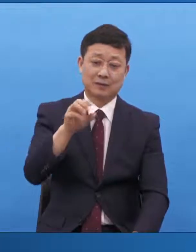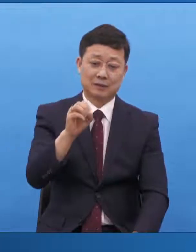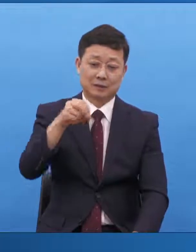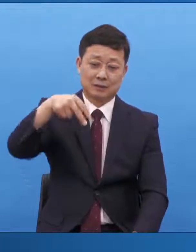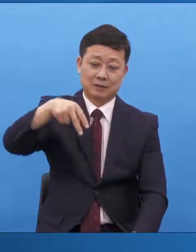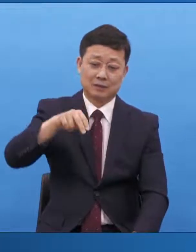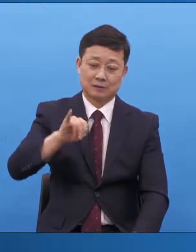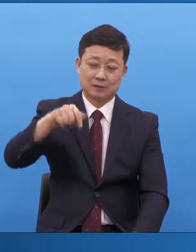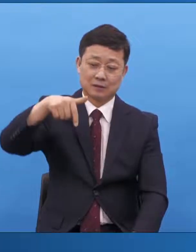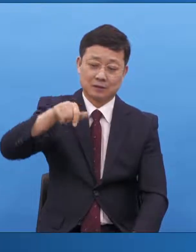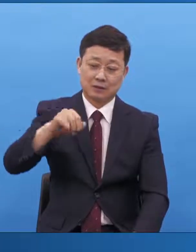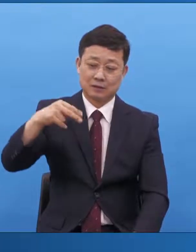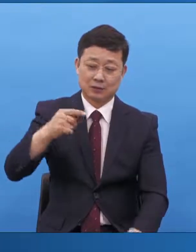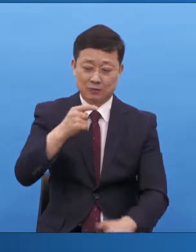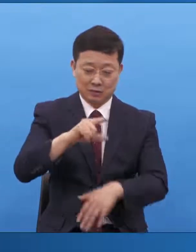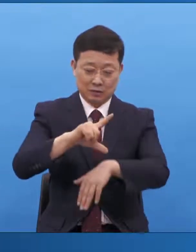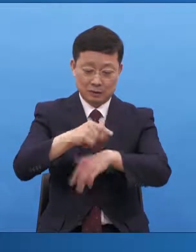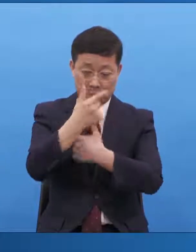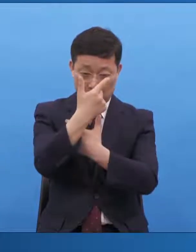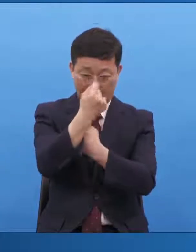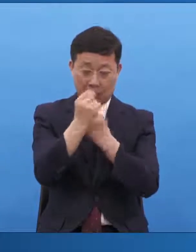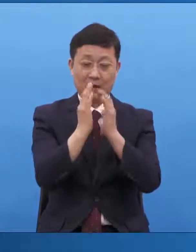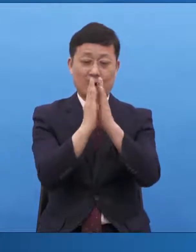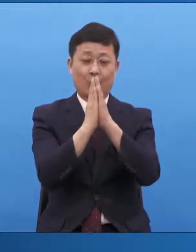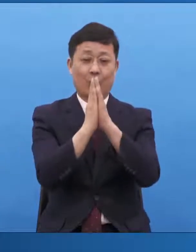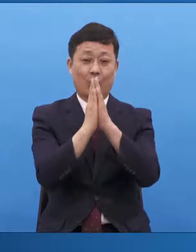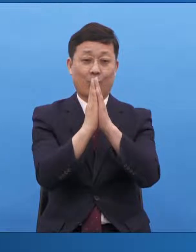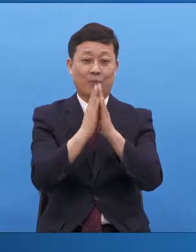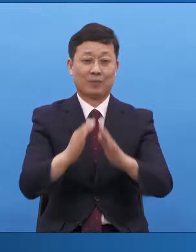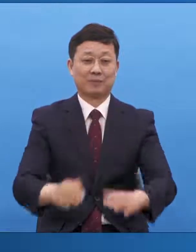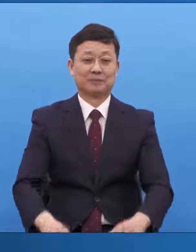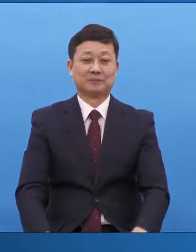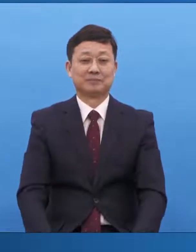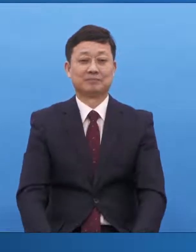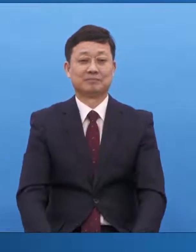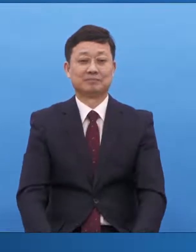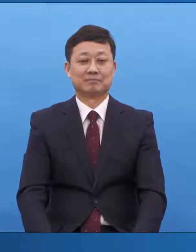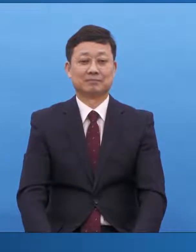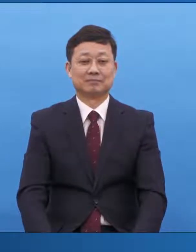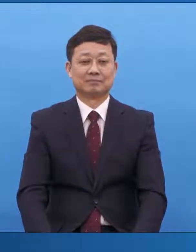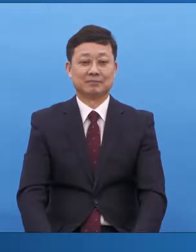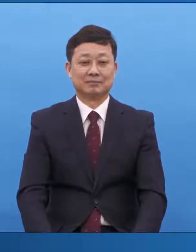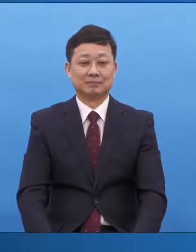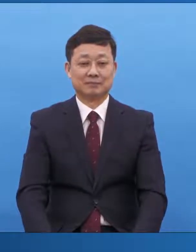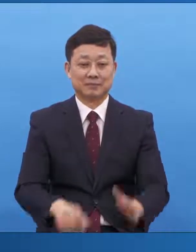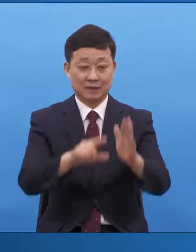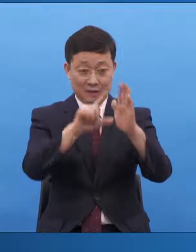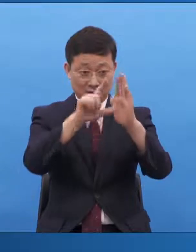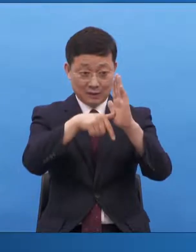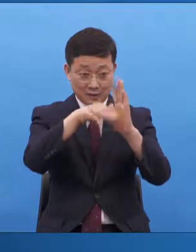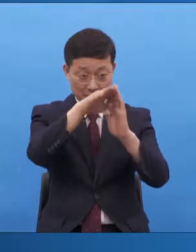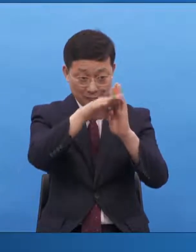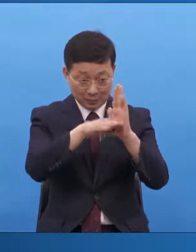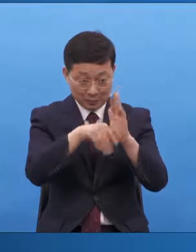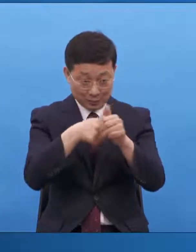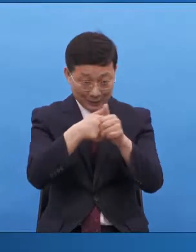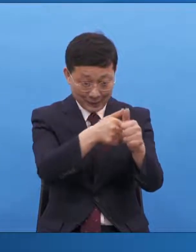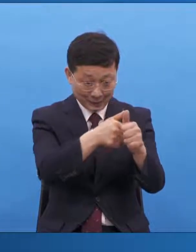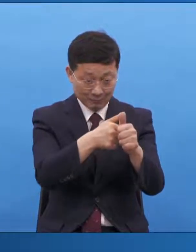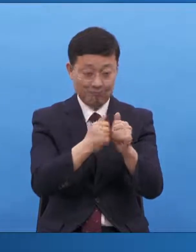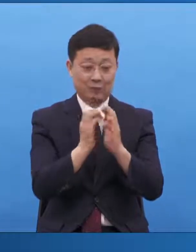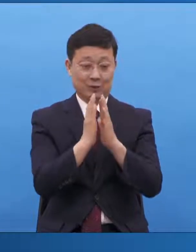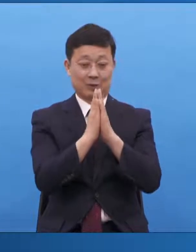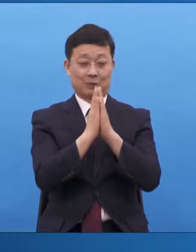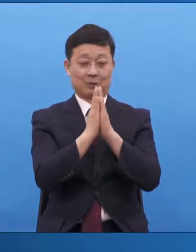when you're praying by yourself, we call that scheduled prayer. 이걸 보고 스케줄 따라오면 정시 기도라고. That this is scheduled prayer. We